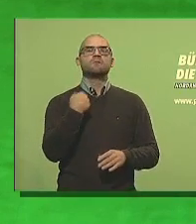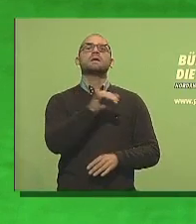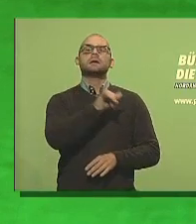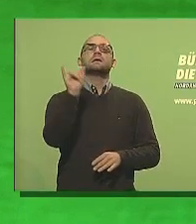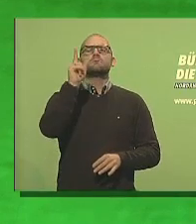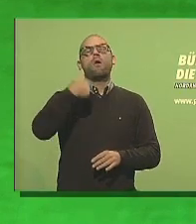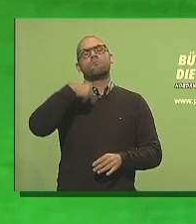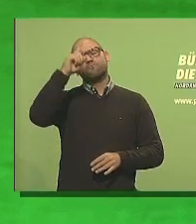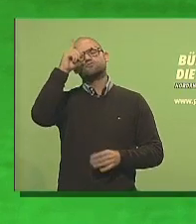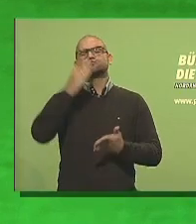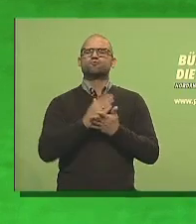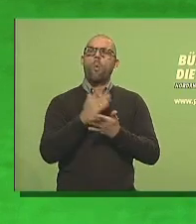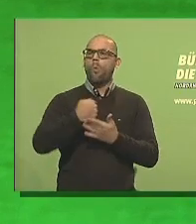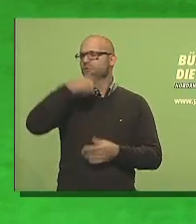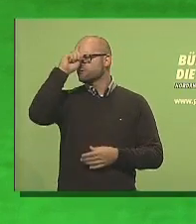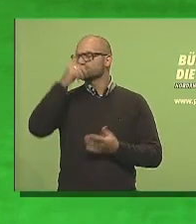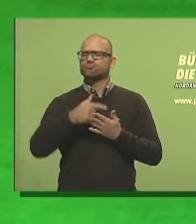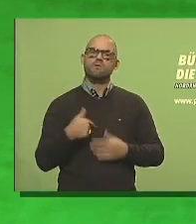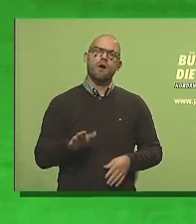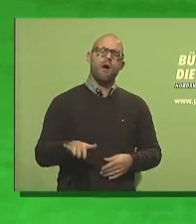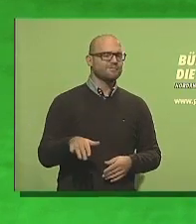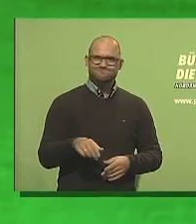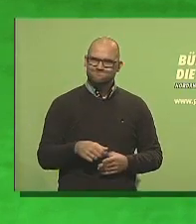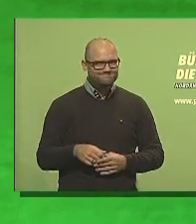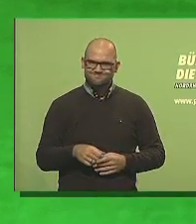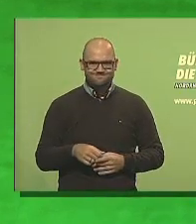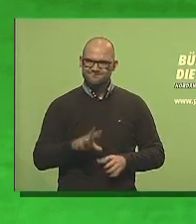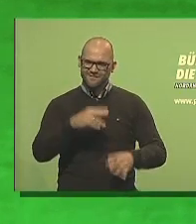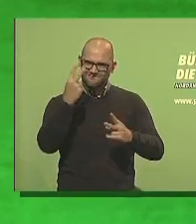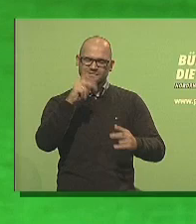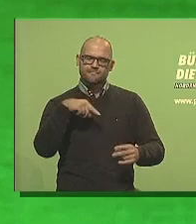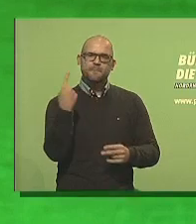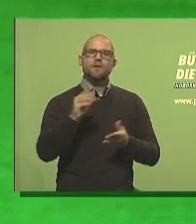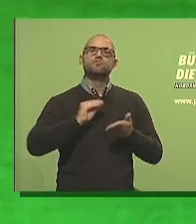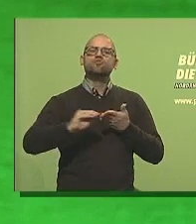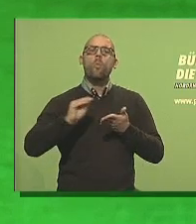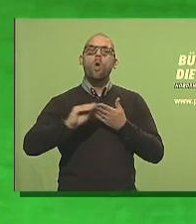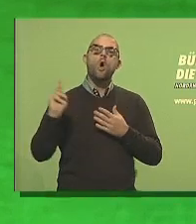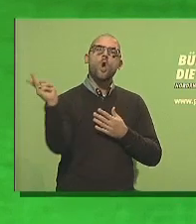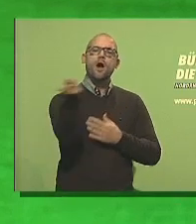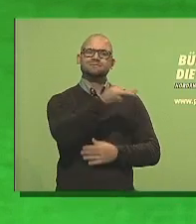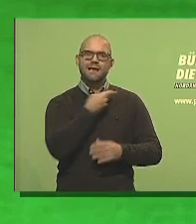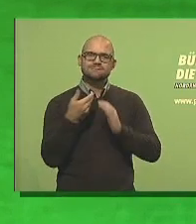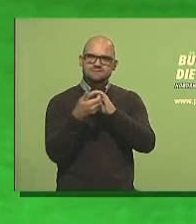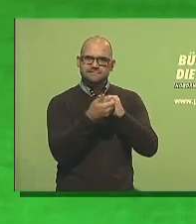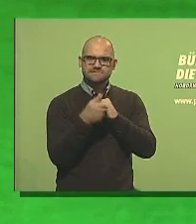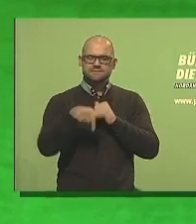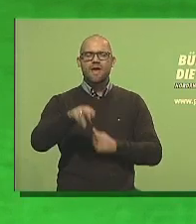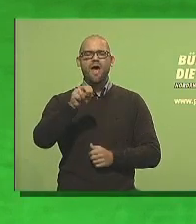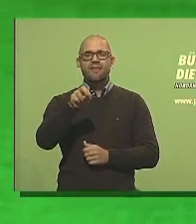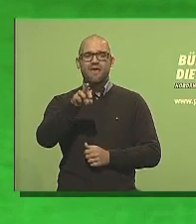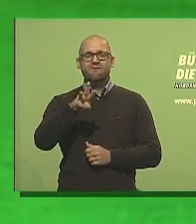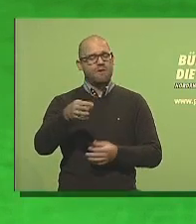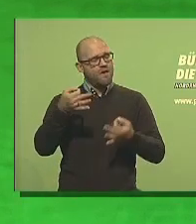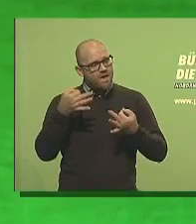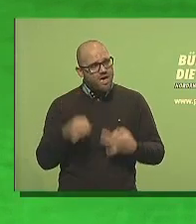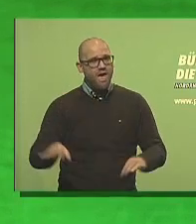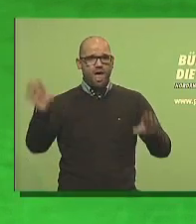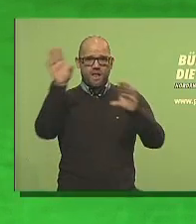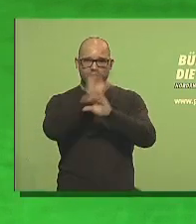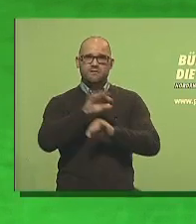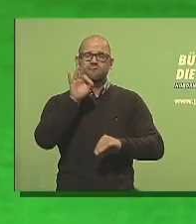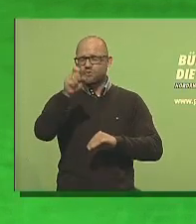es ganz anders, sondern der Bildungskonsens, der Schulkonsens von Nordrhein-Westfalen ist wirklich vorbildhaft für die